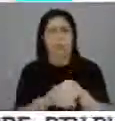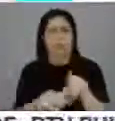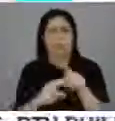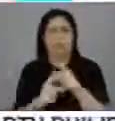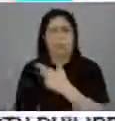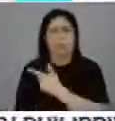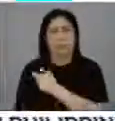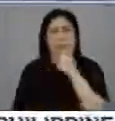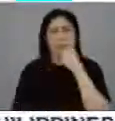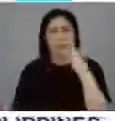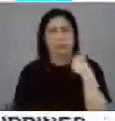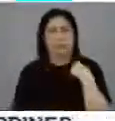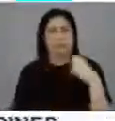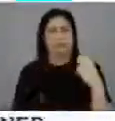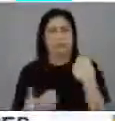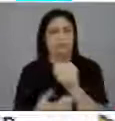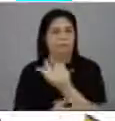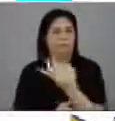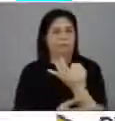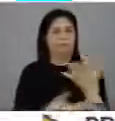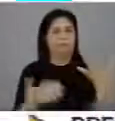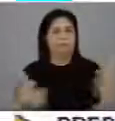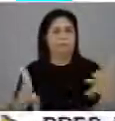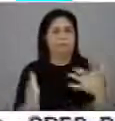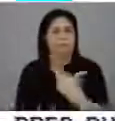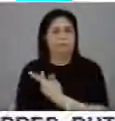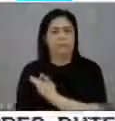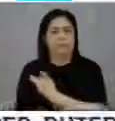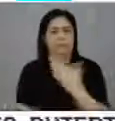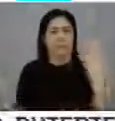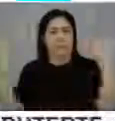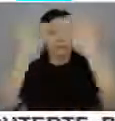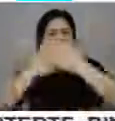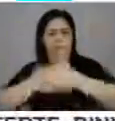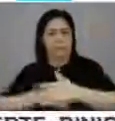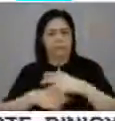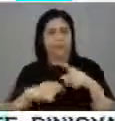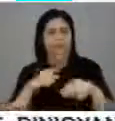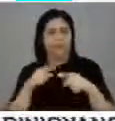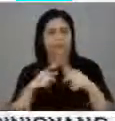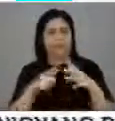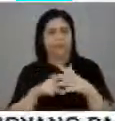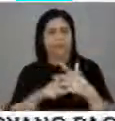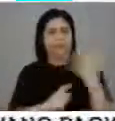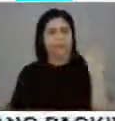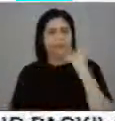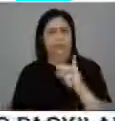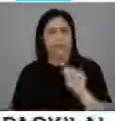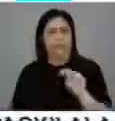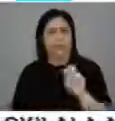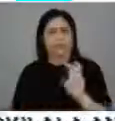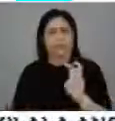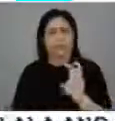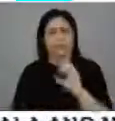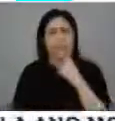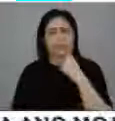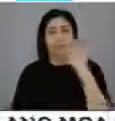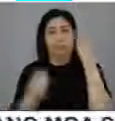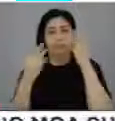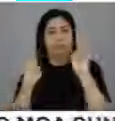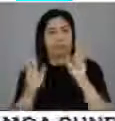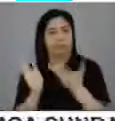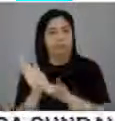tayo ng mga kapitbahay na ayaw pang magbabakuna at sabihan natin sila ng katotohanan, pag hindi